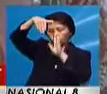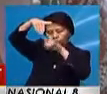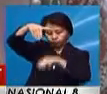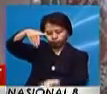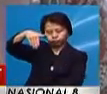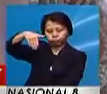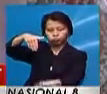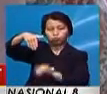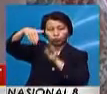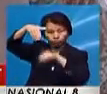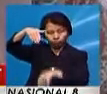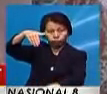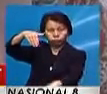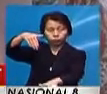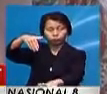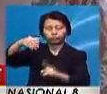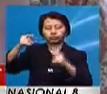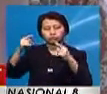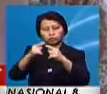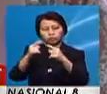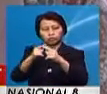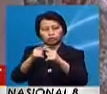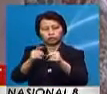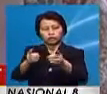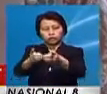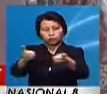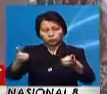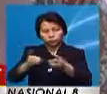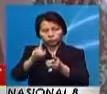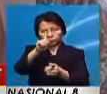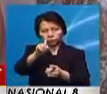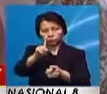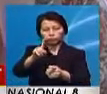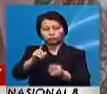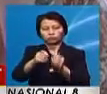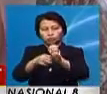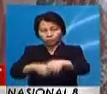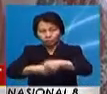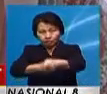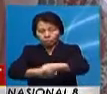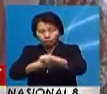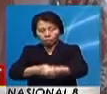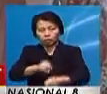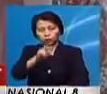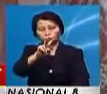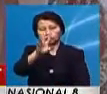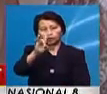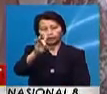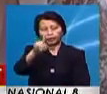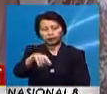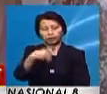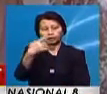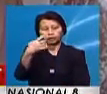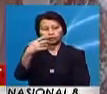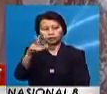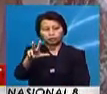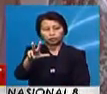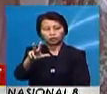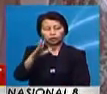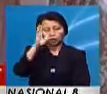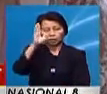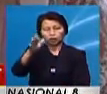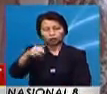akan dilepaskan kepada Division 1 bendang ini pada 28 hari bulan. Dan ia